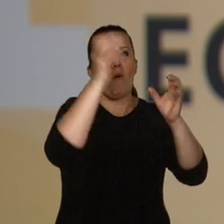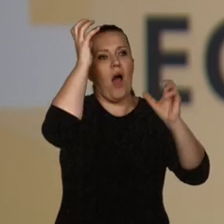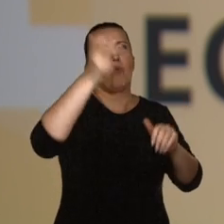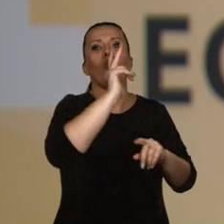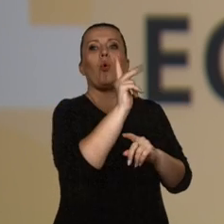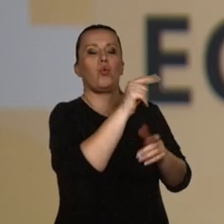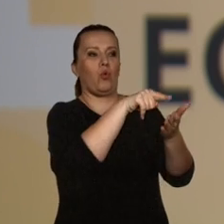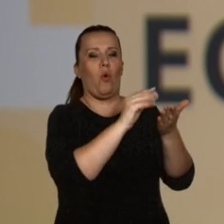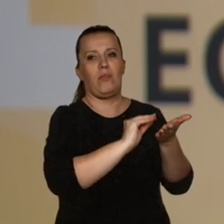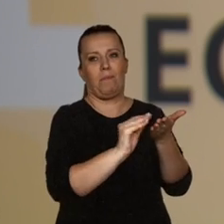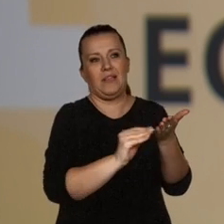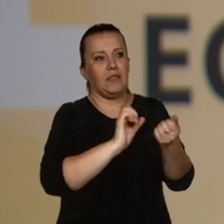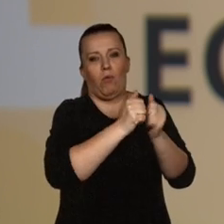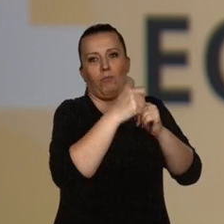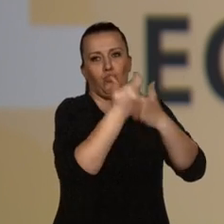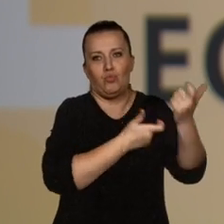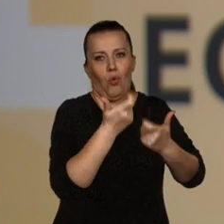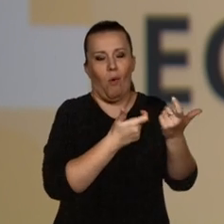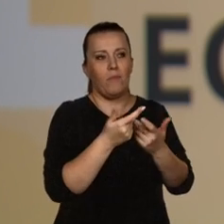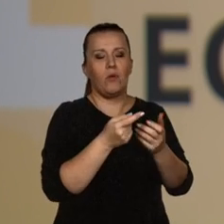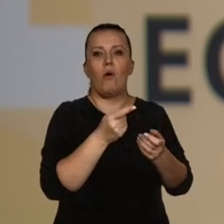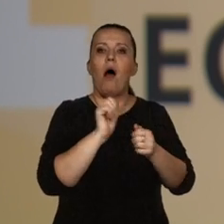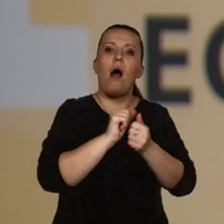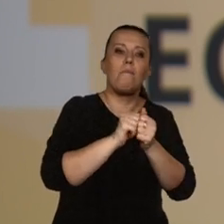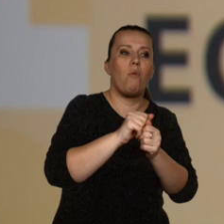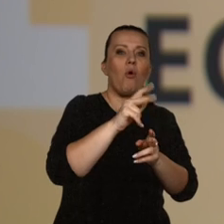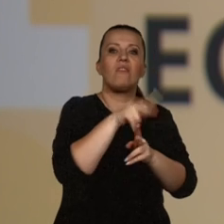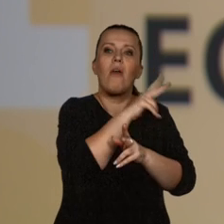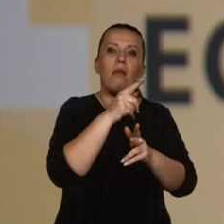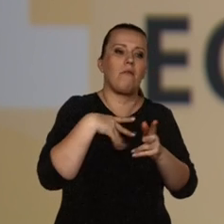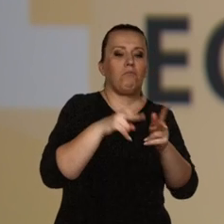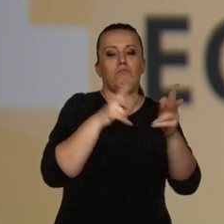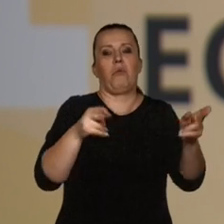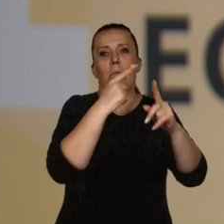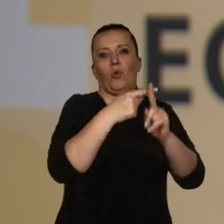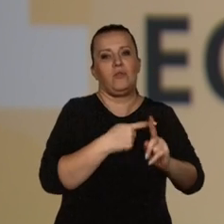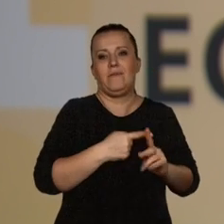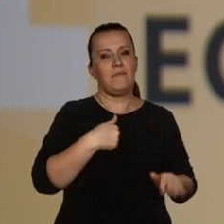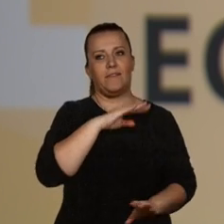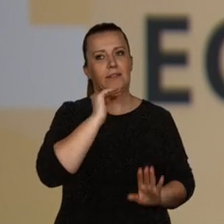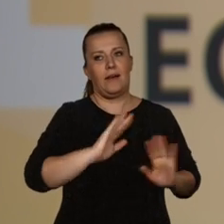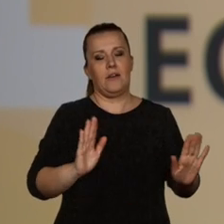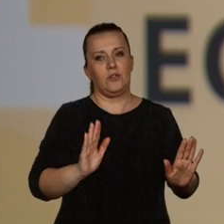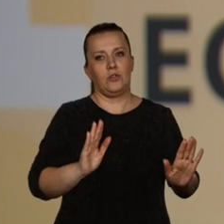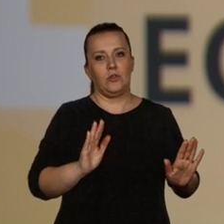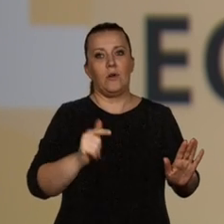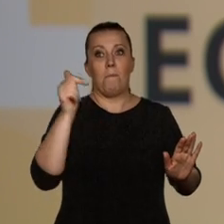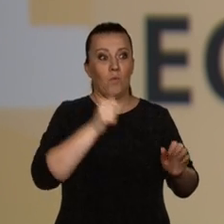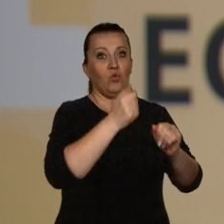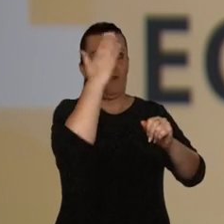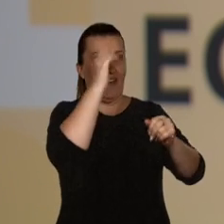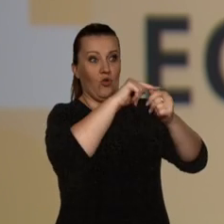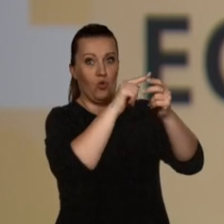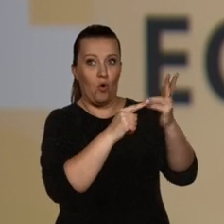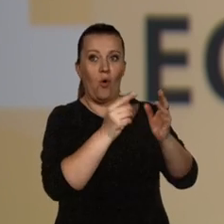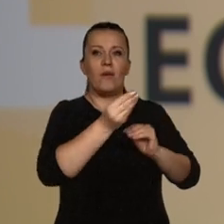znajomość ogólnej konwencji, w jakim dany tekst kultury się pojawił. Tekst kultury musi być przede wszystkim przemyślany. On